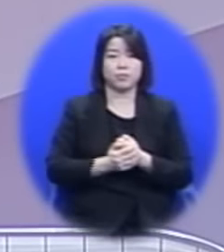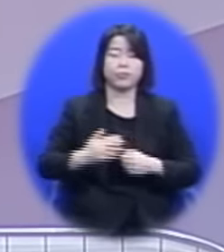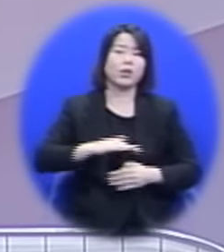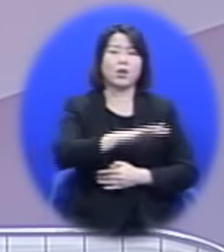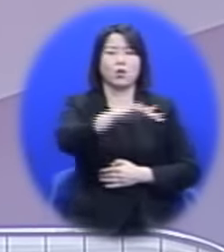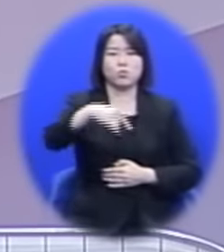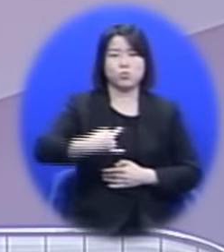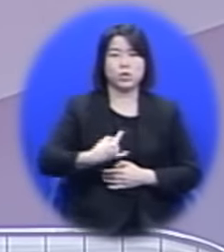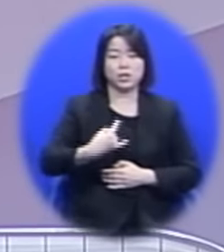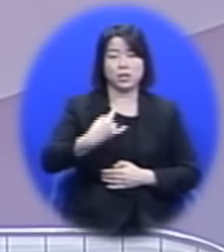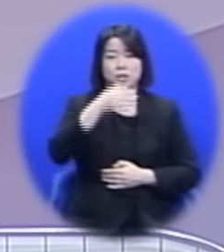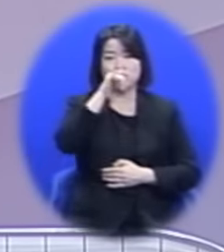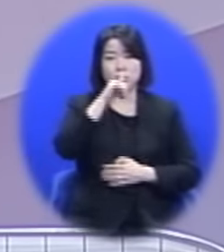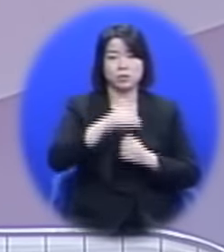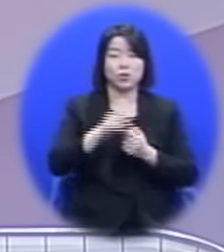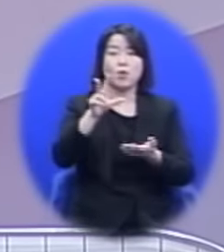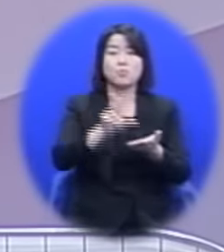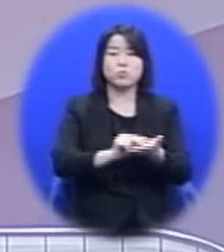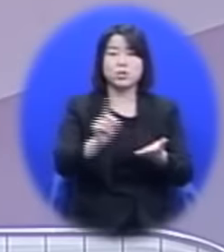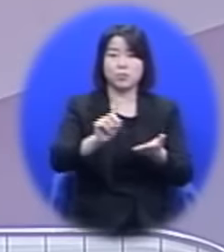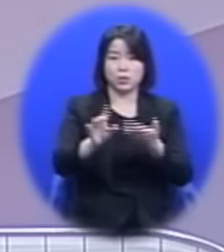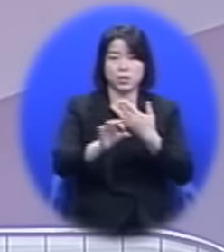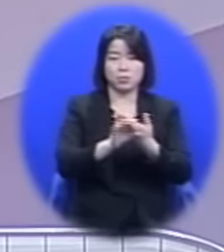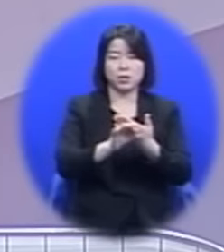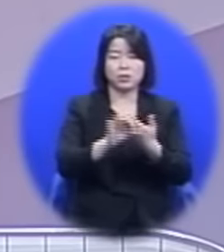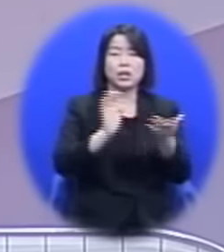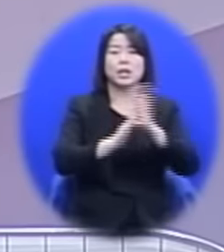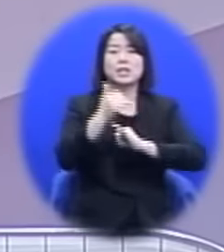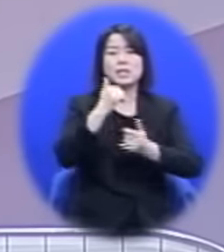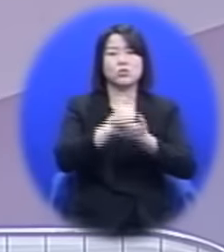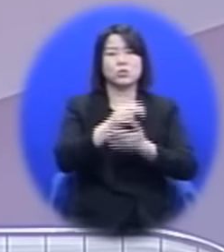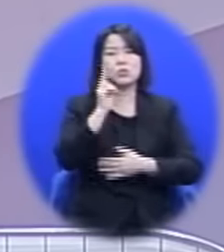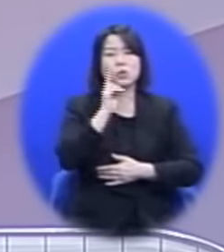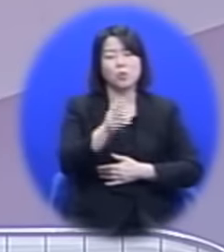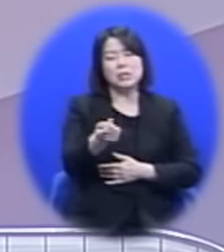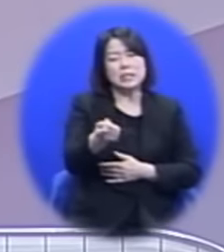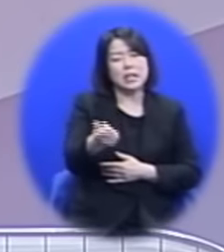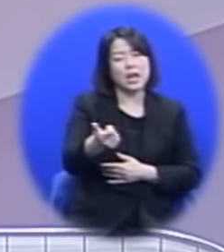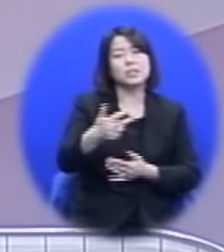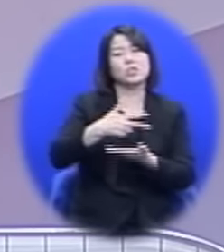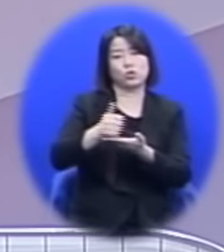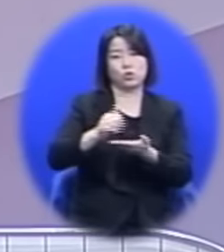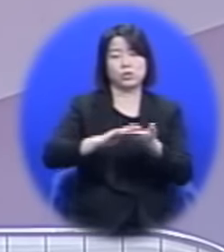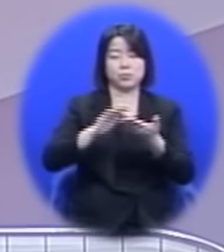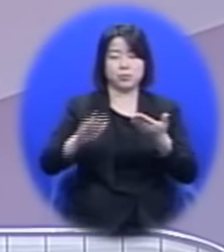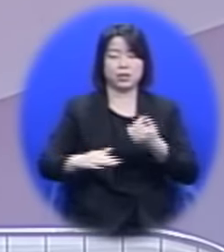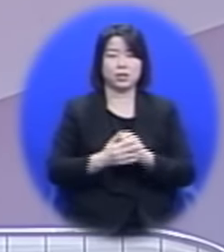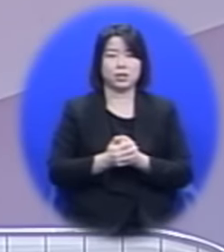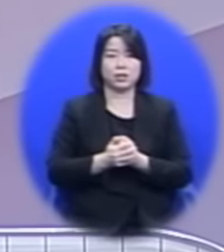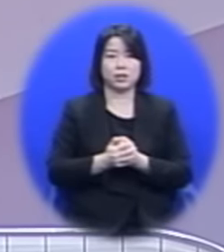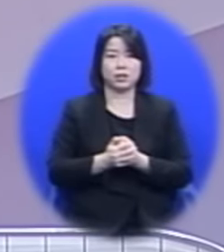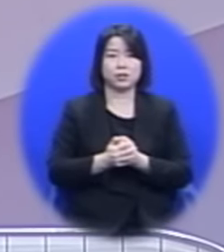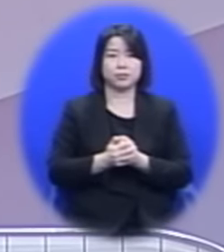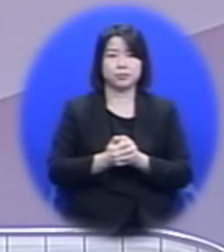우리에게 있어서 문제는요, 예수님이 너무 작으신 주님이세요.